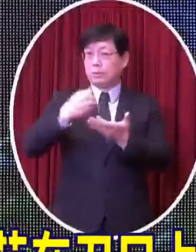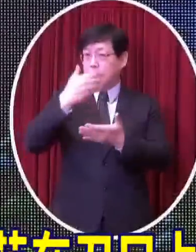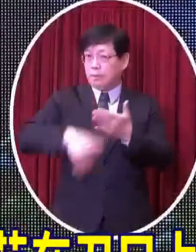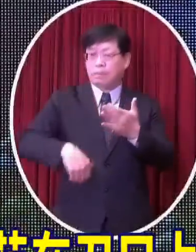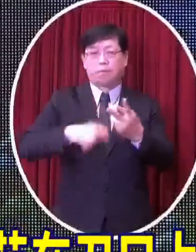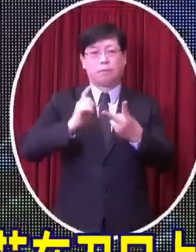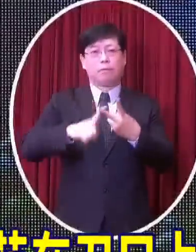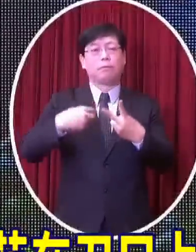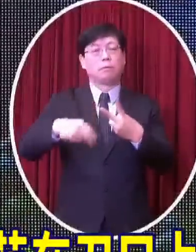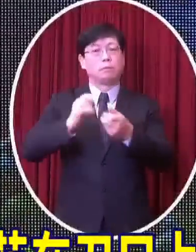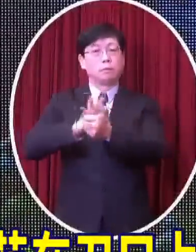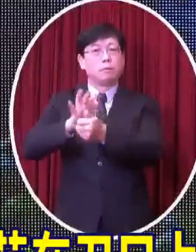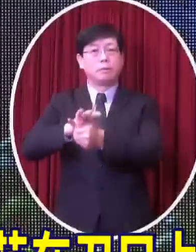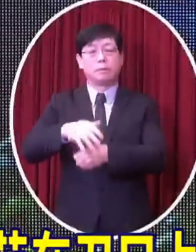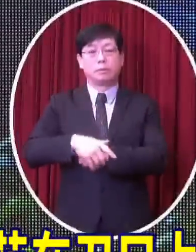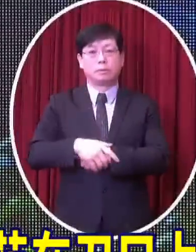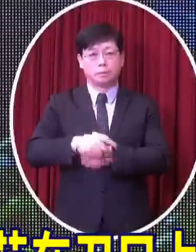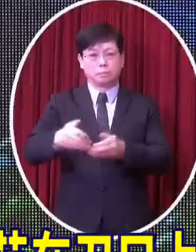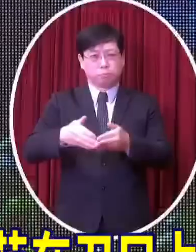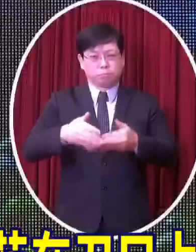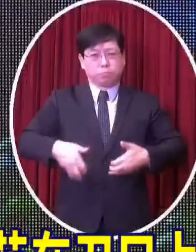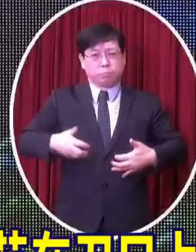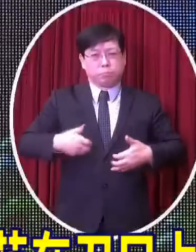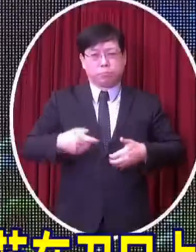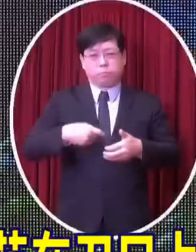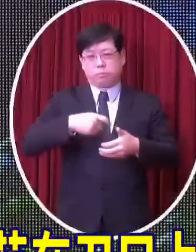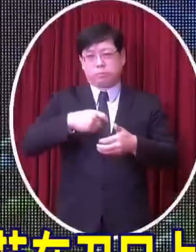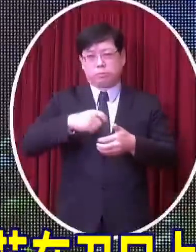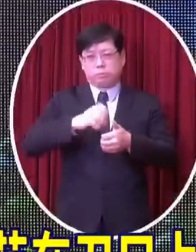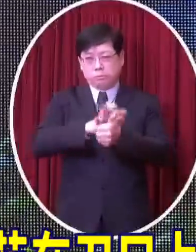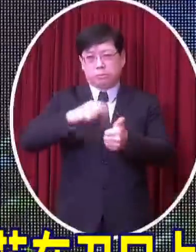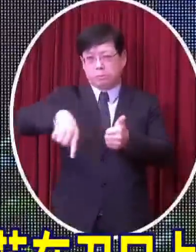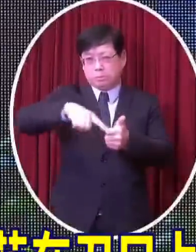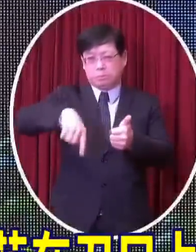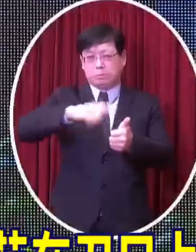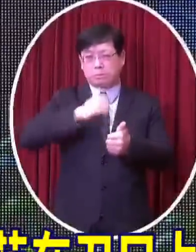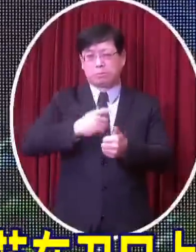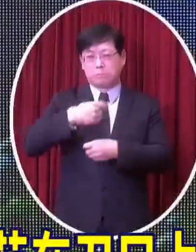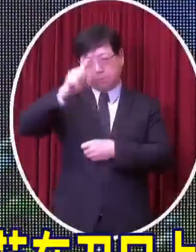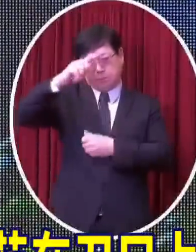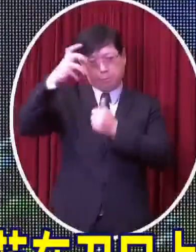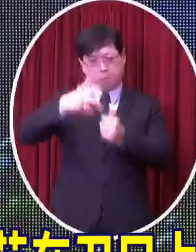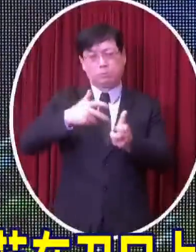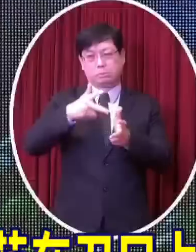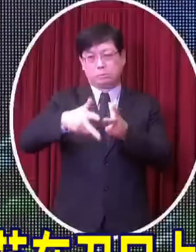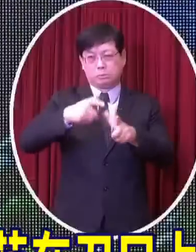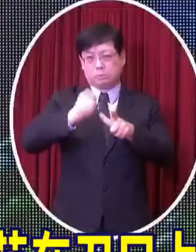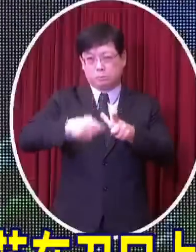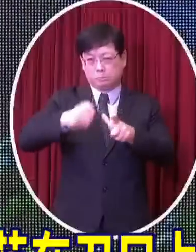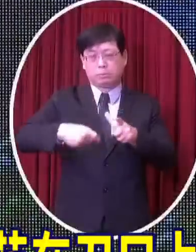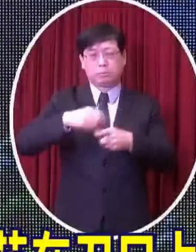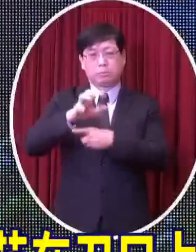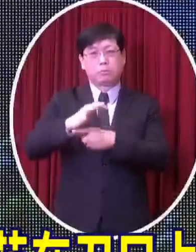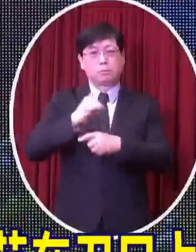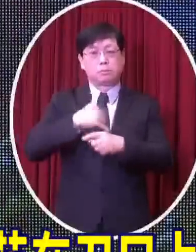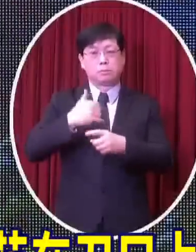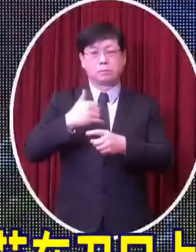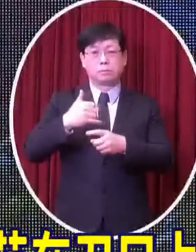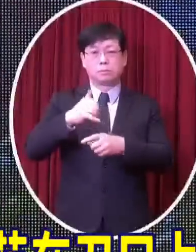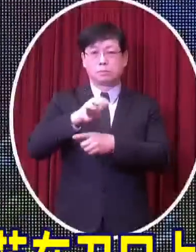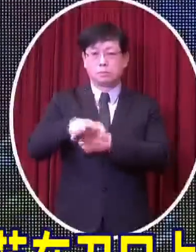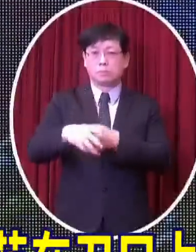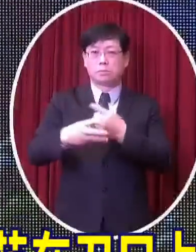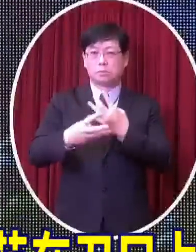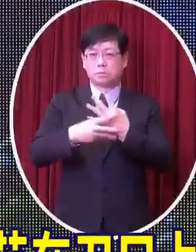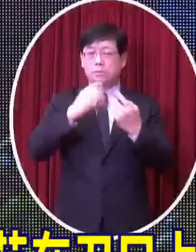方面也协助迫切需要被帮助的传统产业、农渔业还观光业。那